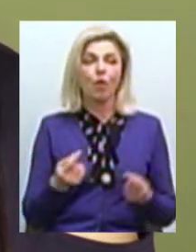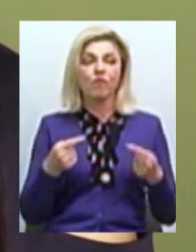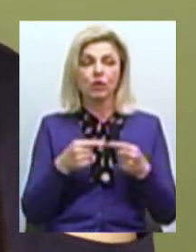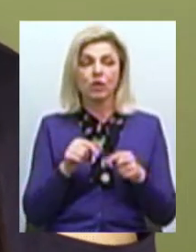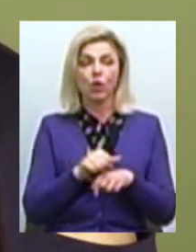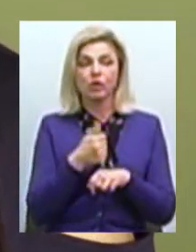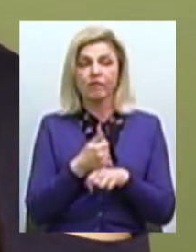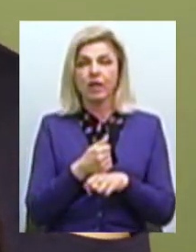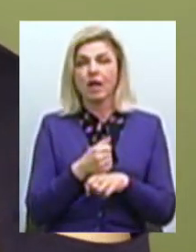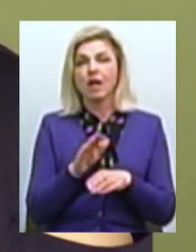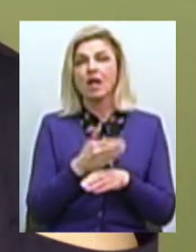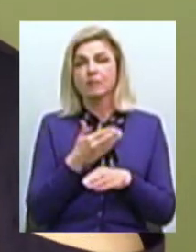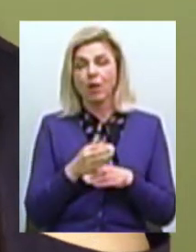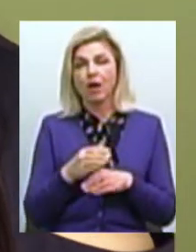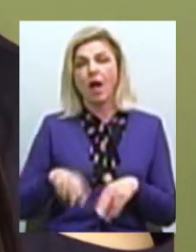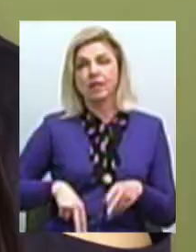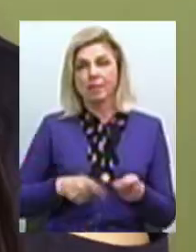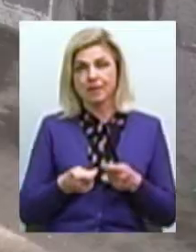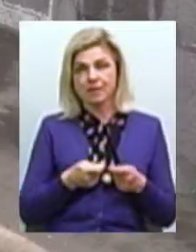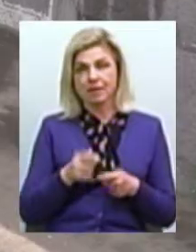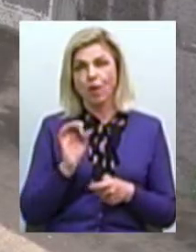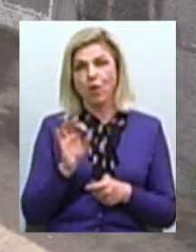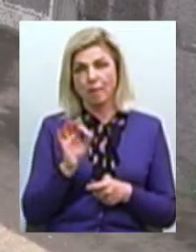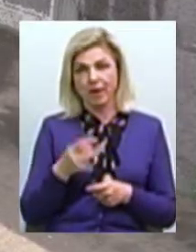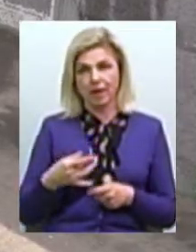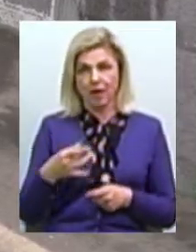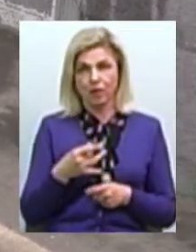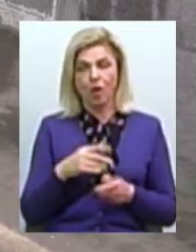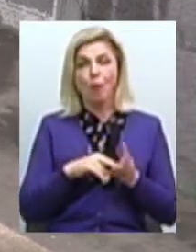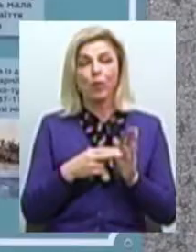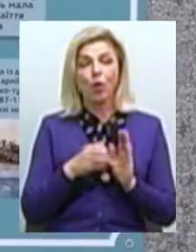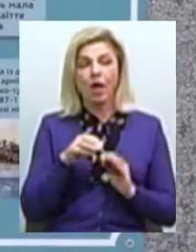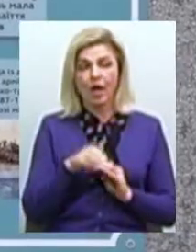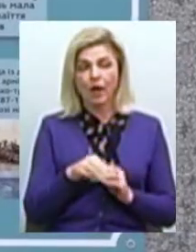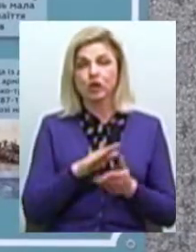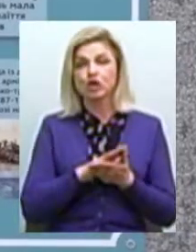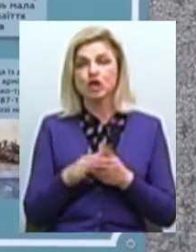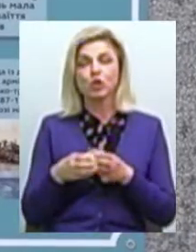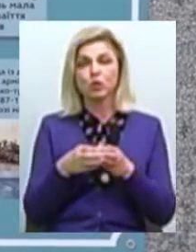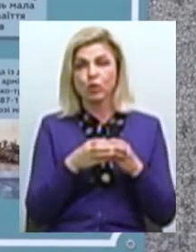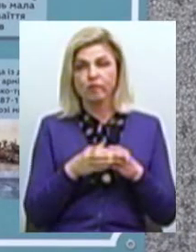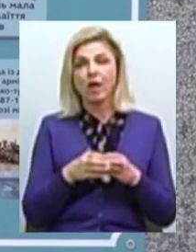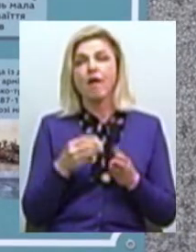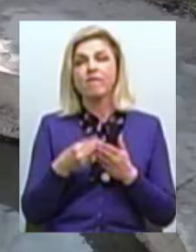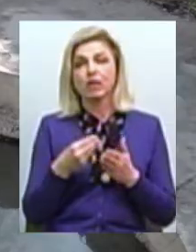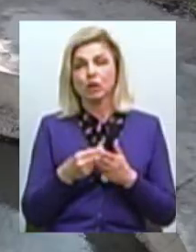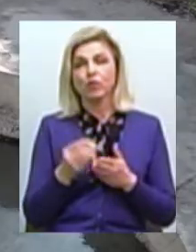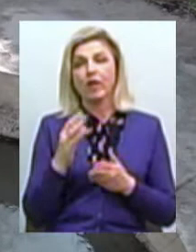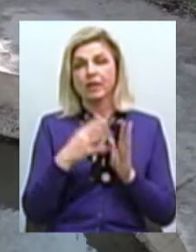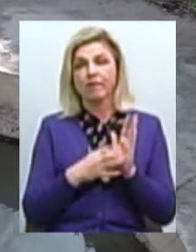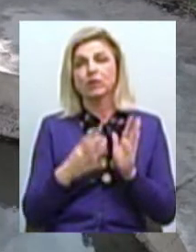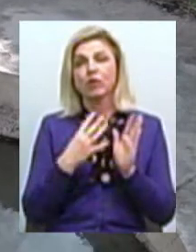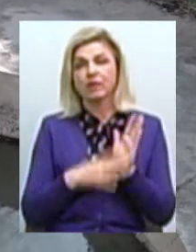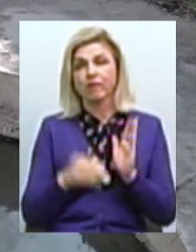головним розпорядником адміністрацією Корабельного району. На проєкт «Джерело та чисте суспільство» передбачено фінансування у розмірі